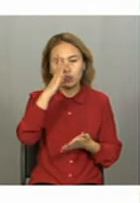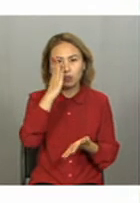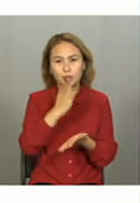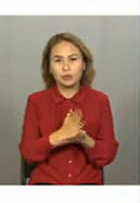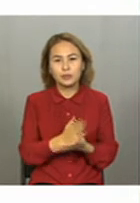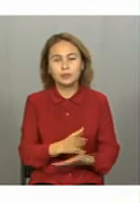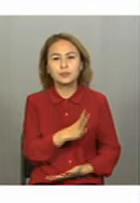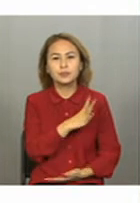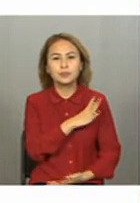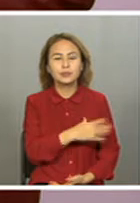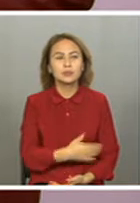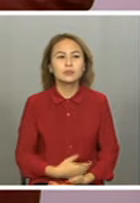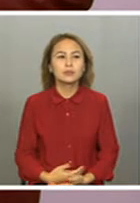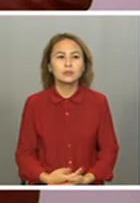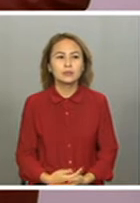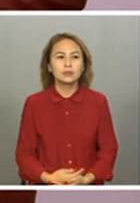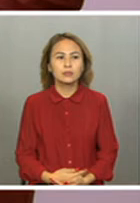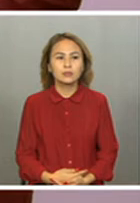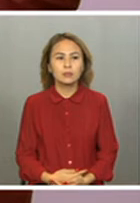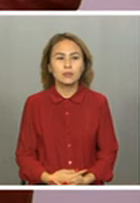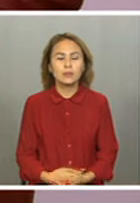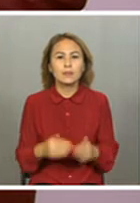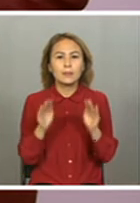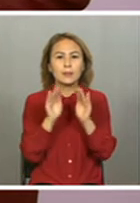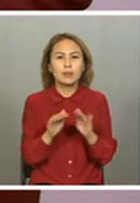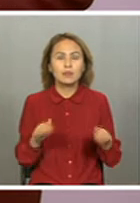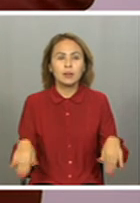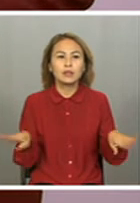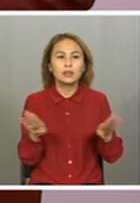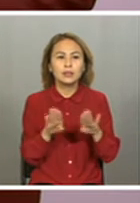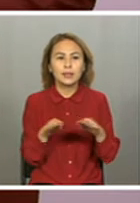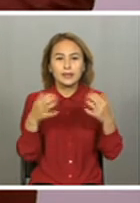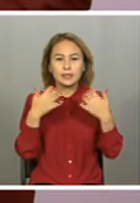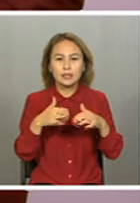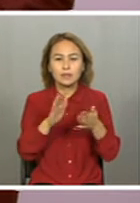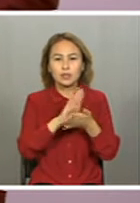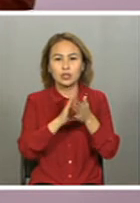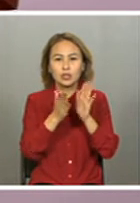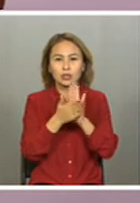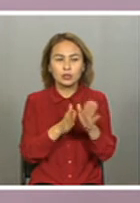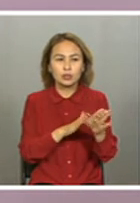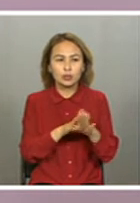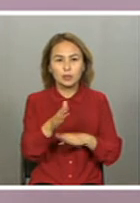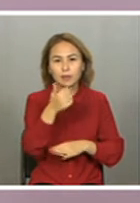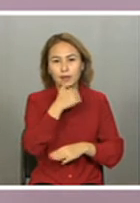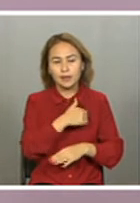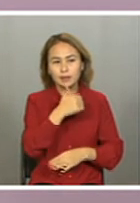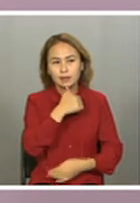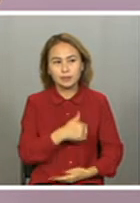болды? Балалар, алдымен есептің шартын құрып алайық.